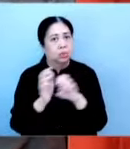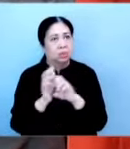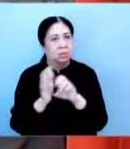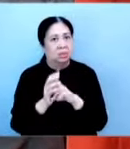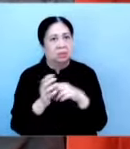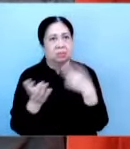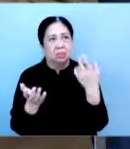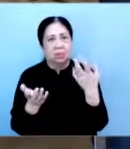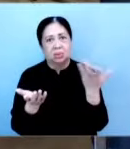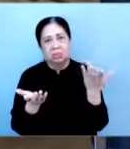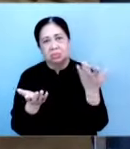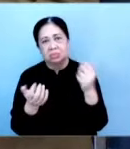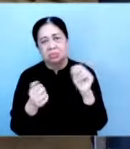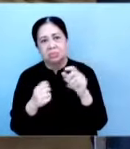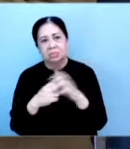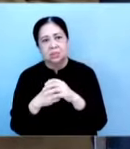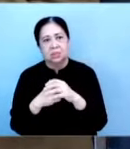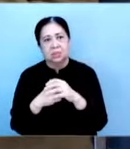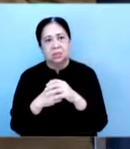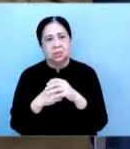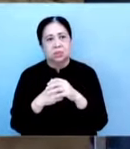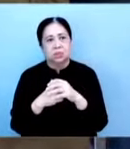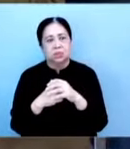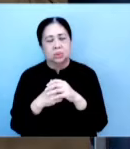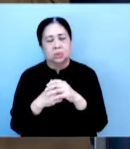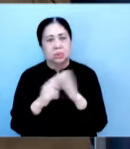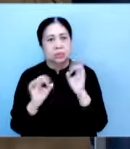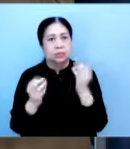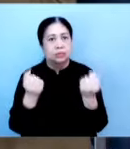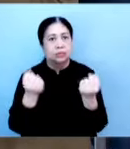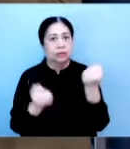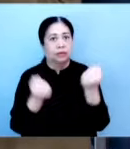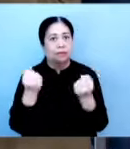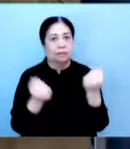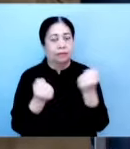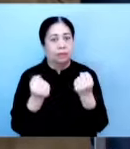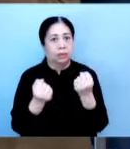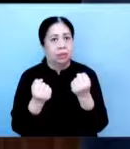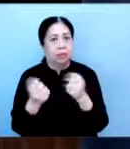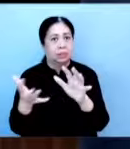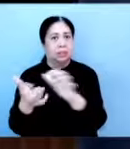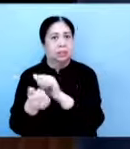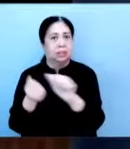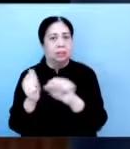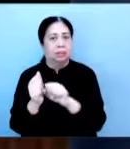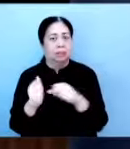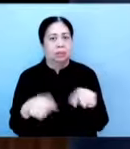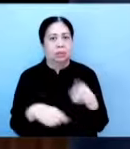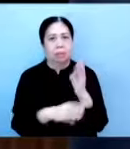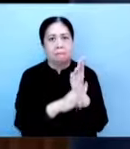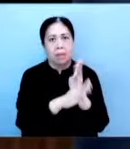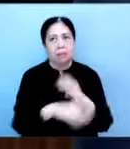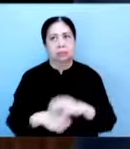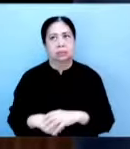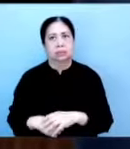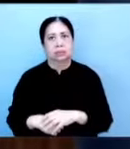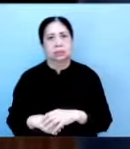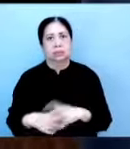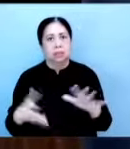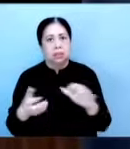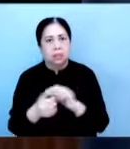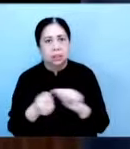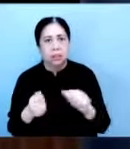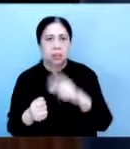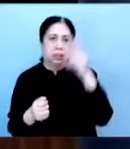Yes sa batas kasi natin kapagka ang driver ay nakapinsala halimbawa Driver ka ng bus nakapinsala ka reckless